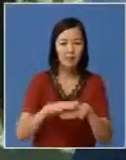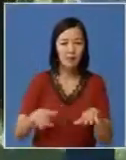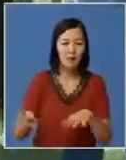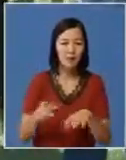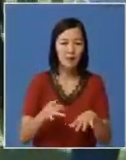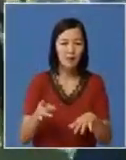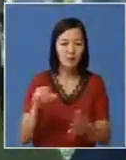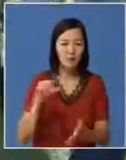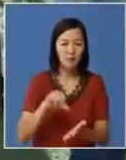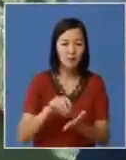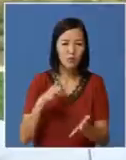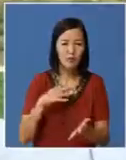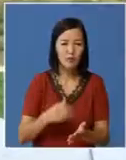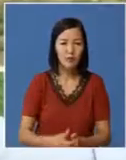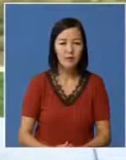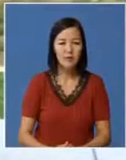Рыскельде Сатпаев.